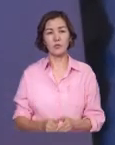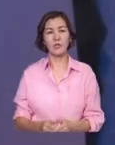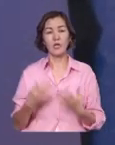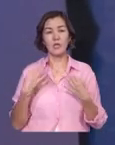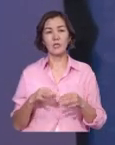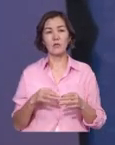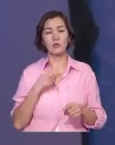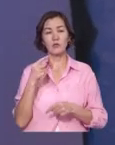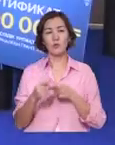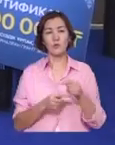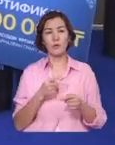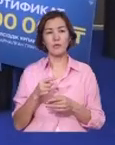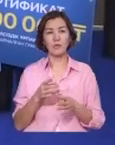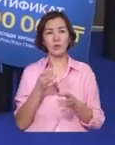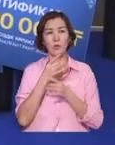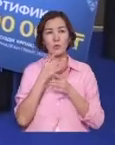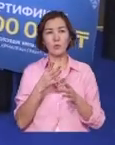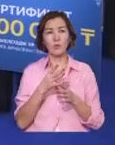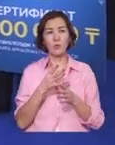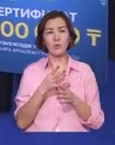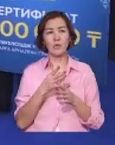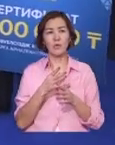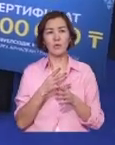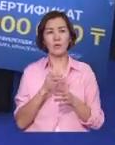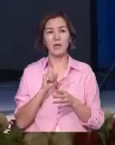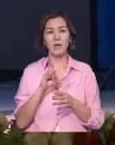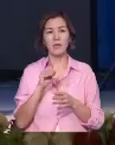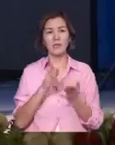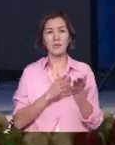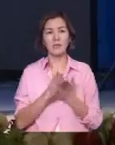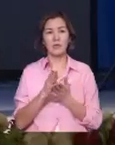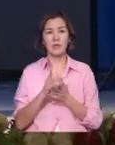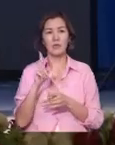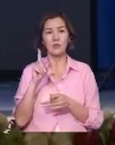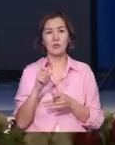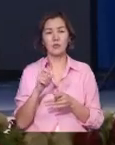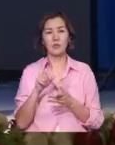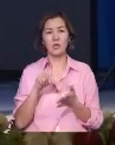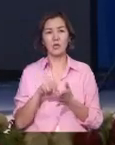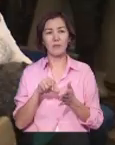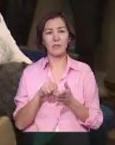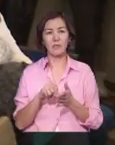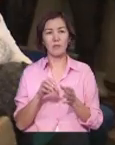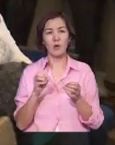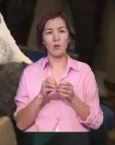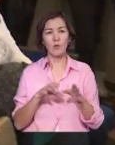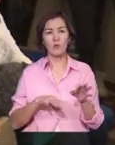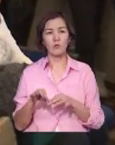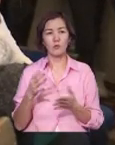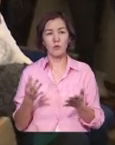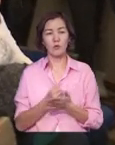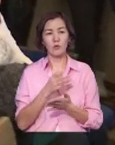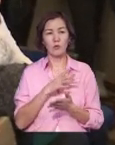Тәуелсіздік ұрпақтары грантына мәдениет, ғылым, бизнес, медиа және IT салалары бойынша 100-ден аса адам қатысып, соның ішінде 10 жоба қолдау